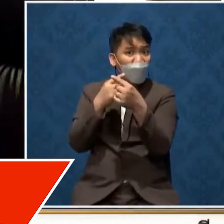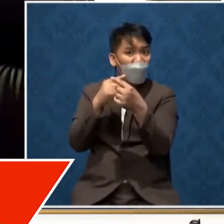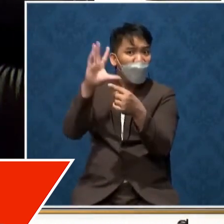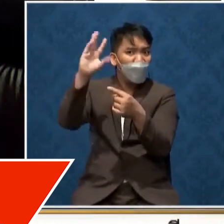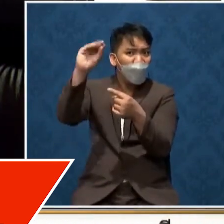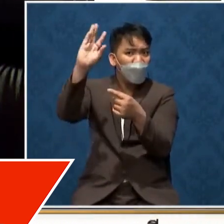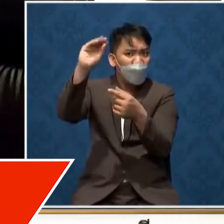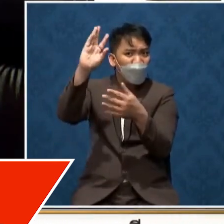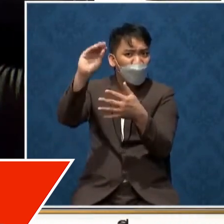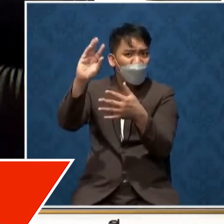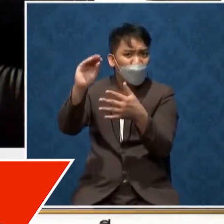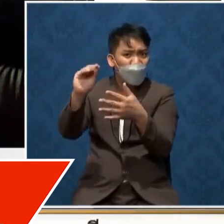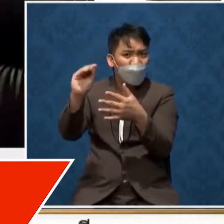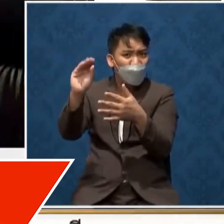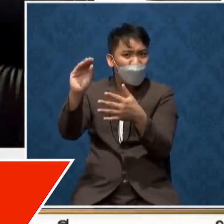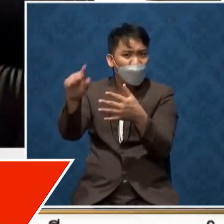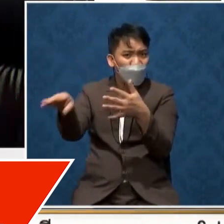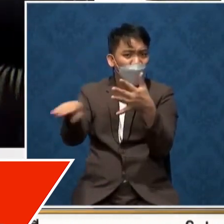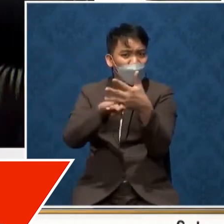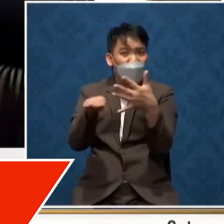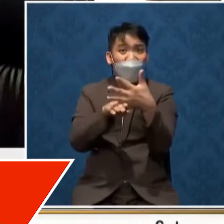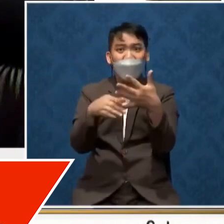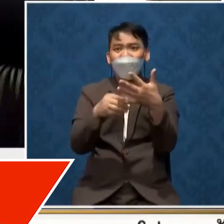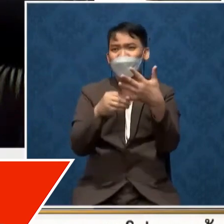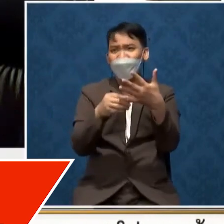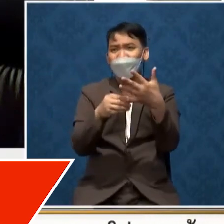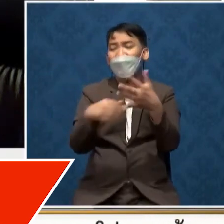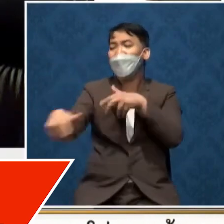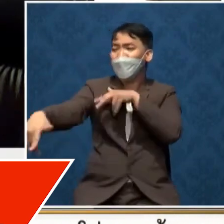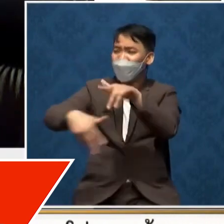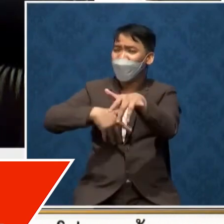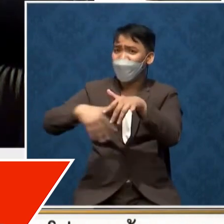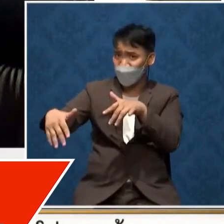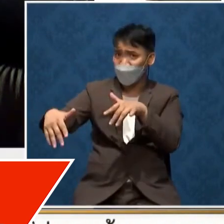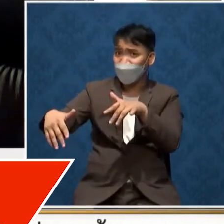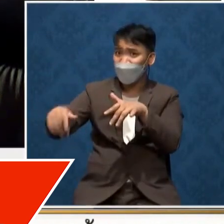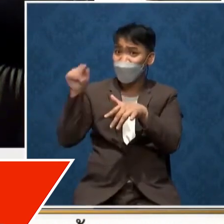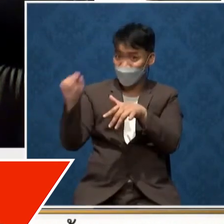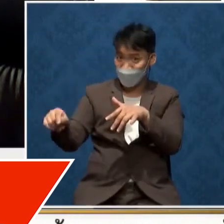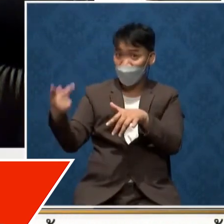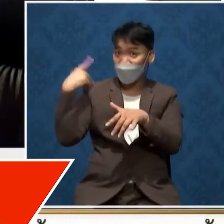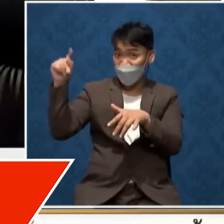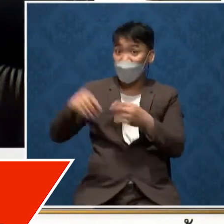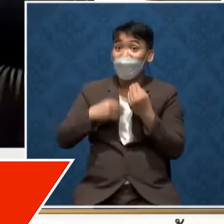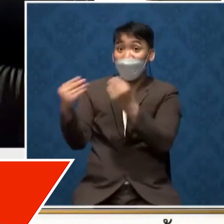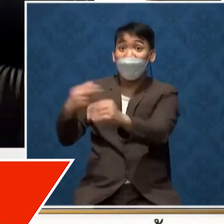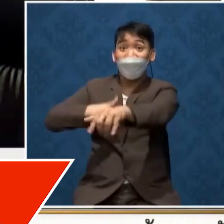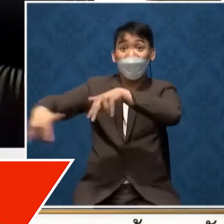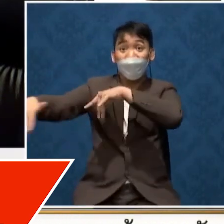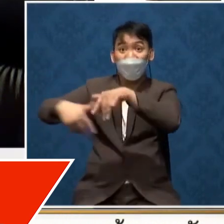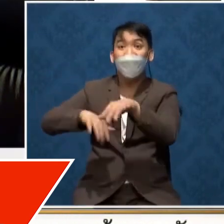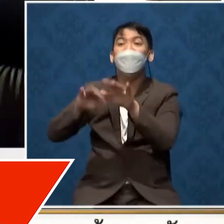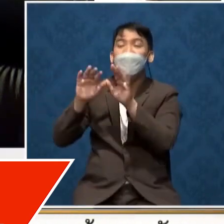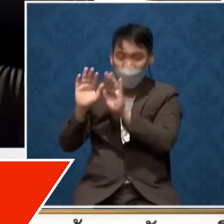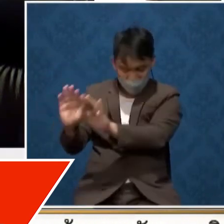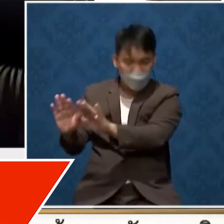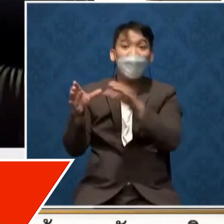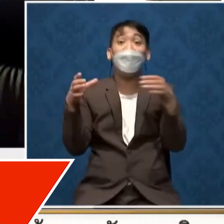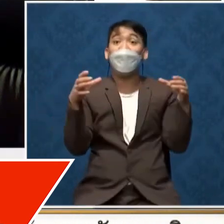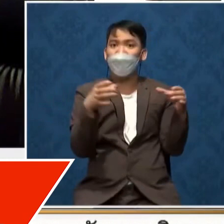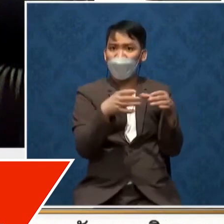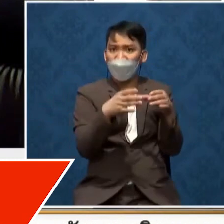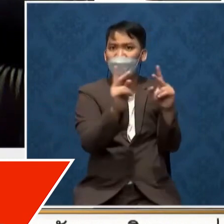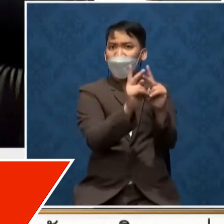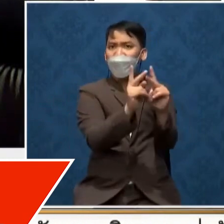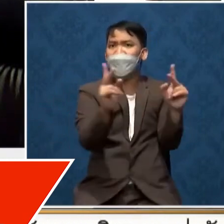ำเนินการให้ประชาชนได้คำตอบนะครับแต่เรื่องของกระบวนการที่ทำในกรรมาธิการนะ